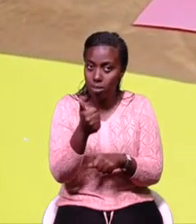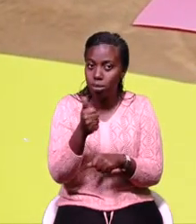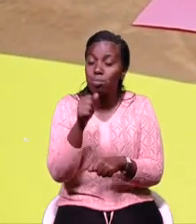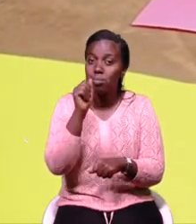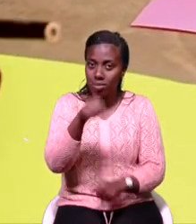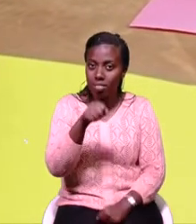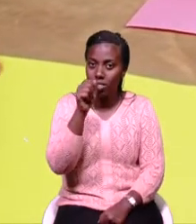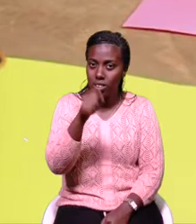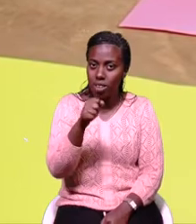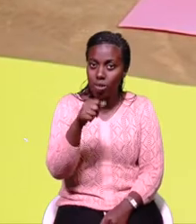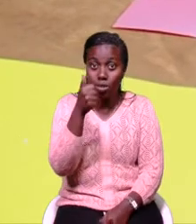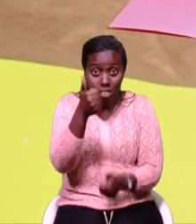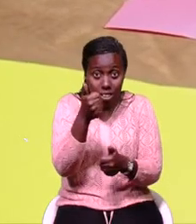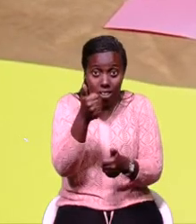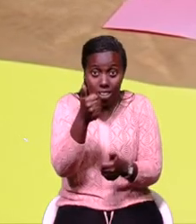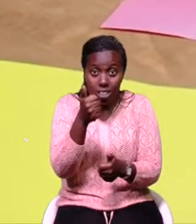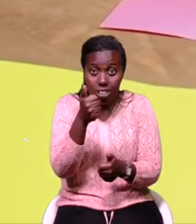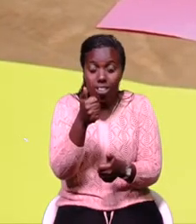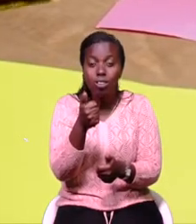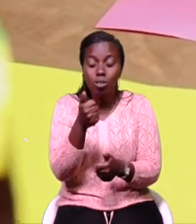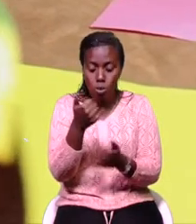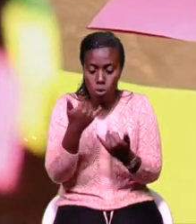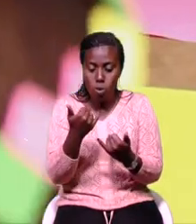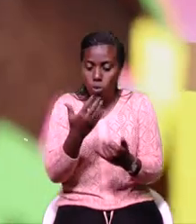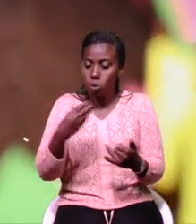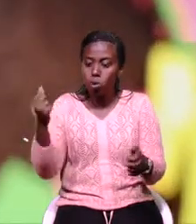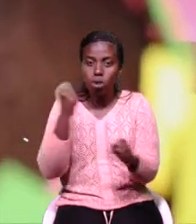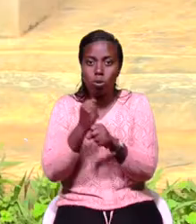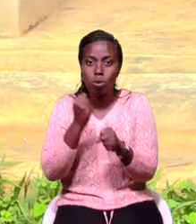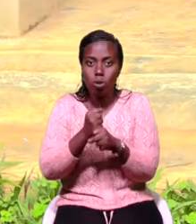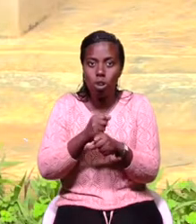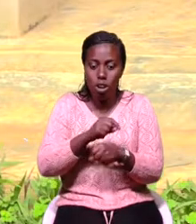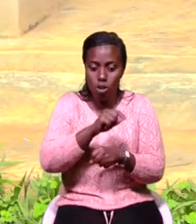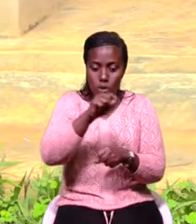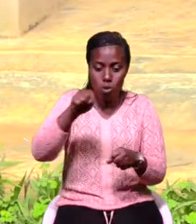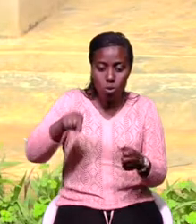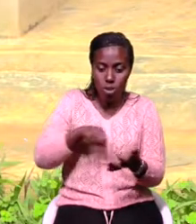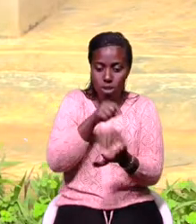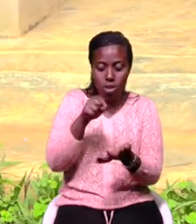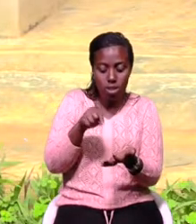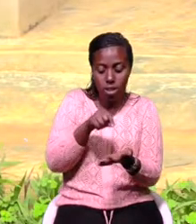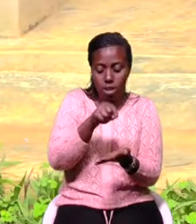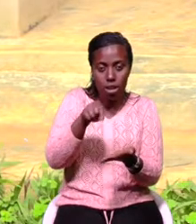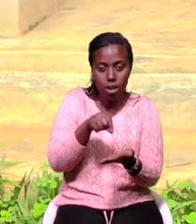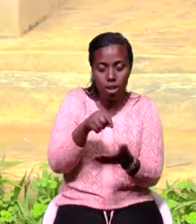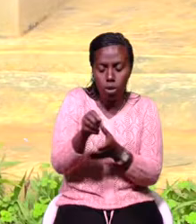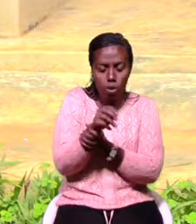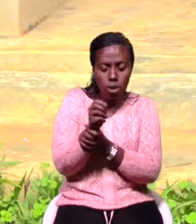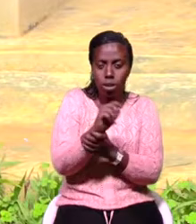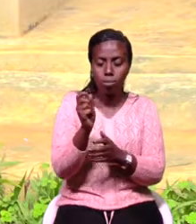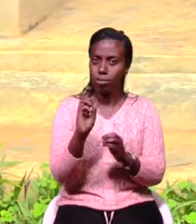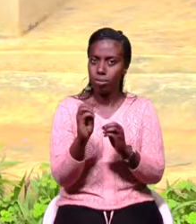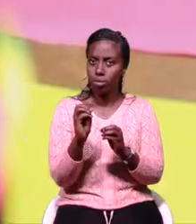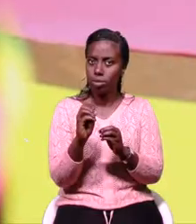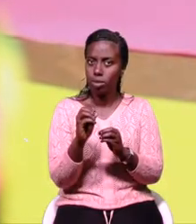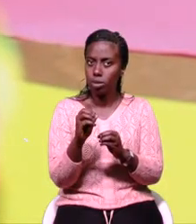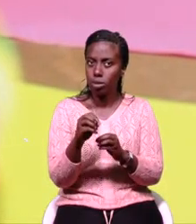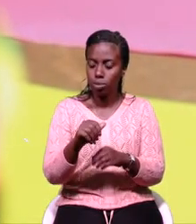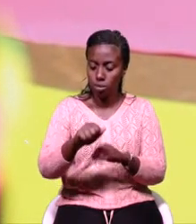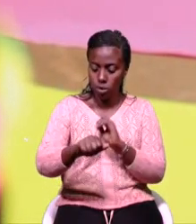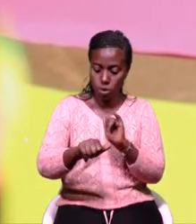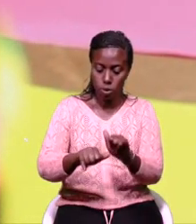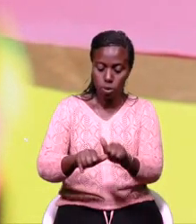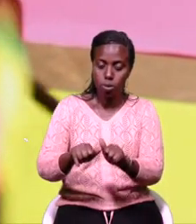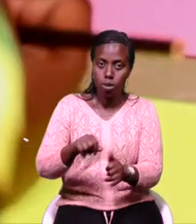twagiye byiza sawa noneho tugiye gukora uruziga nanone tutanyeganyeje akaboko kacu kwakunda ibigumi